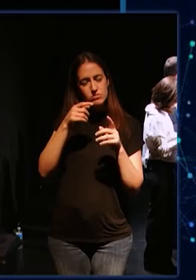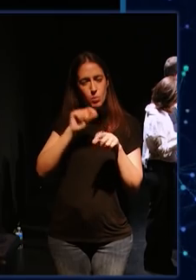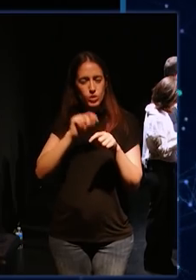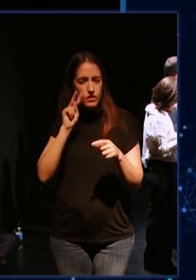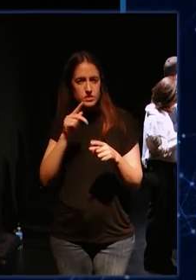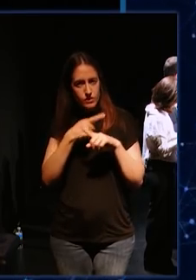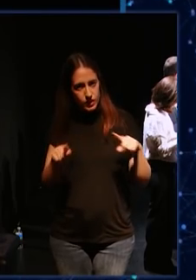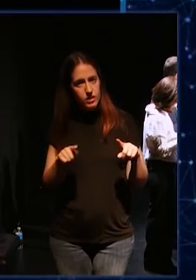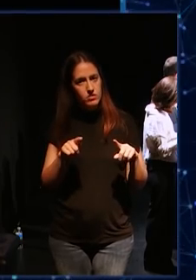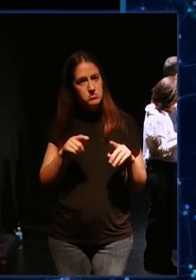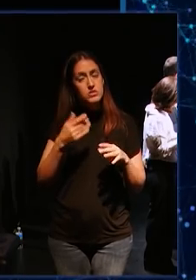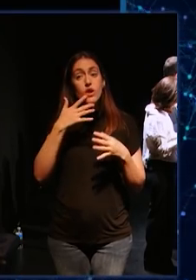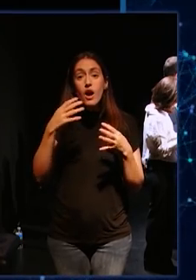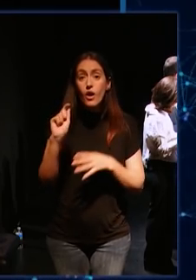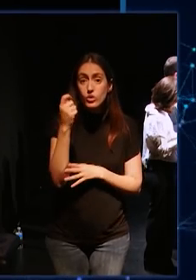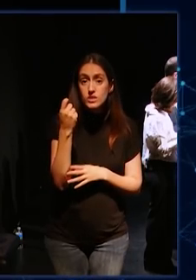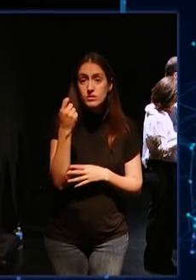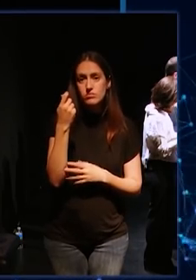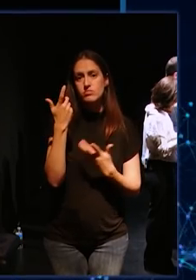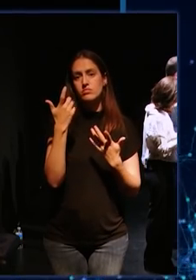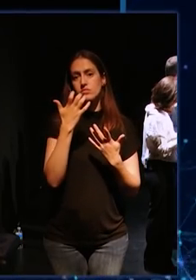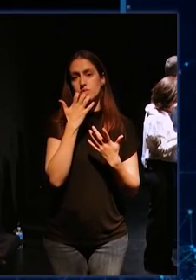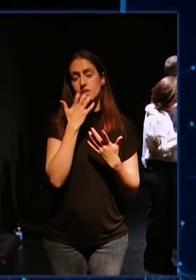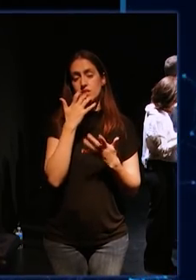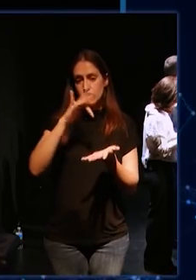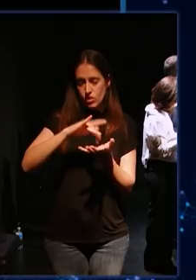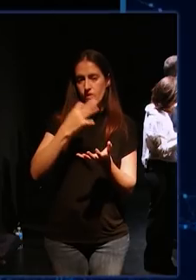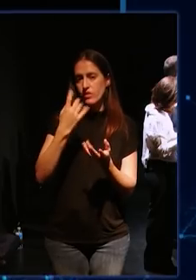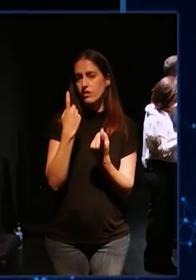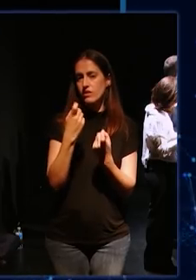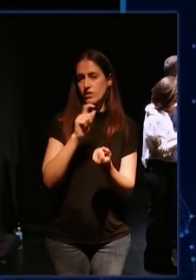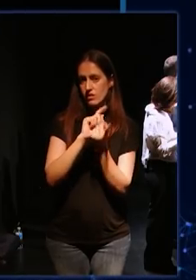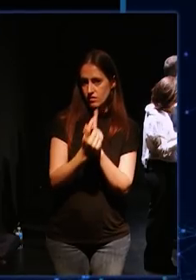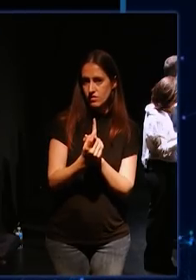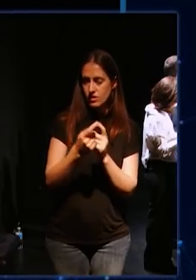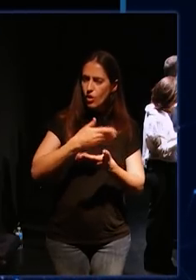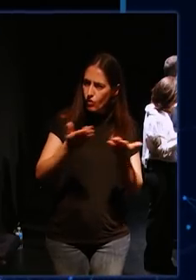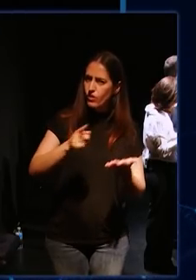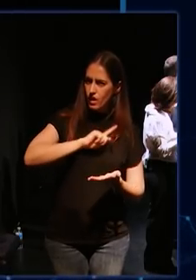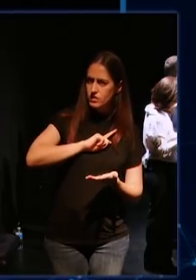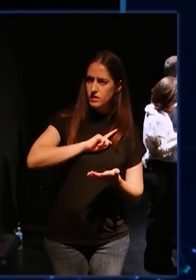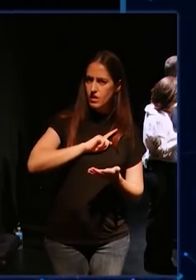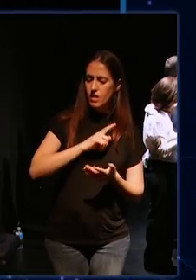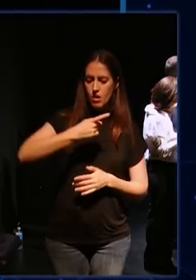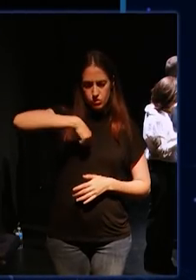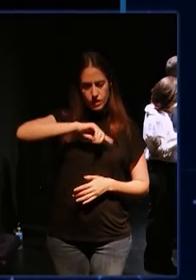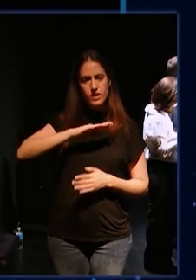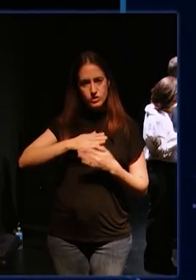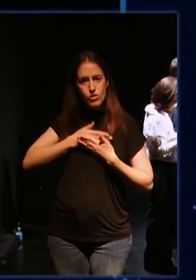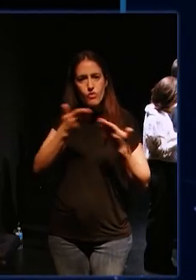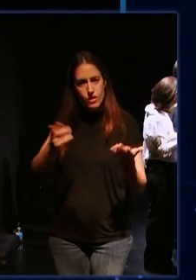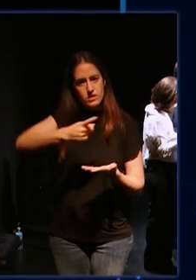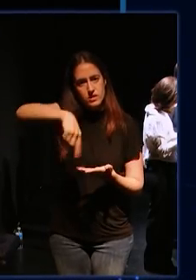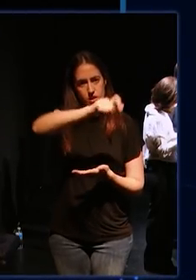ho aconseguirem si ho fem d'una manera diferent. Feu-nos confiança, nosaltres confiem en Cardedeu, en les